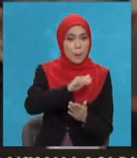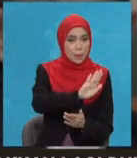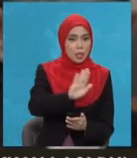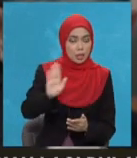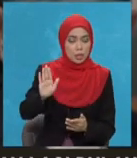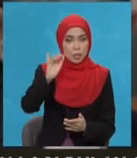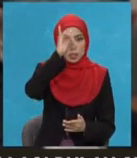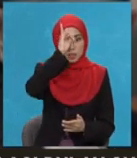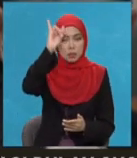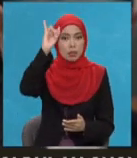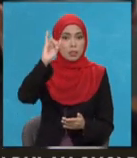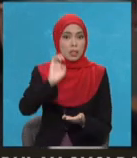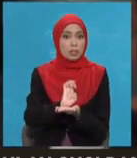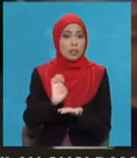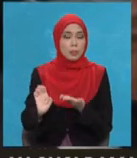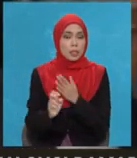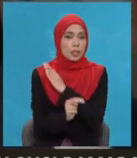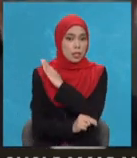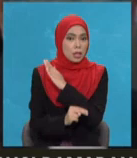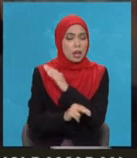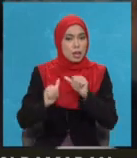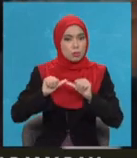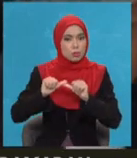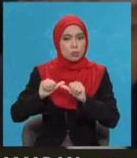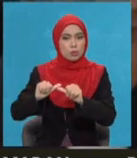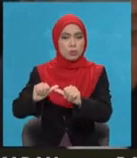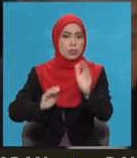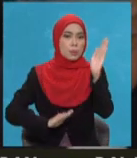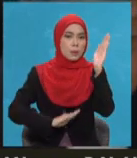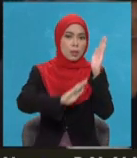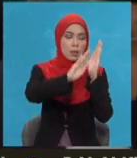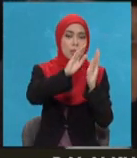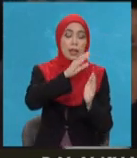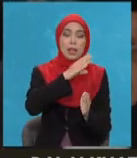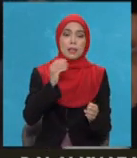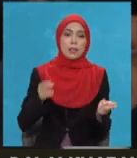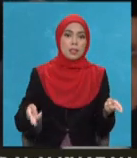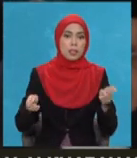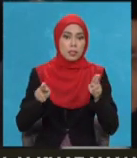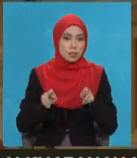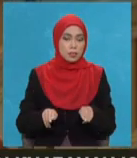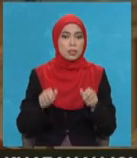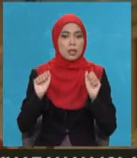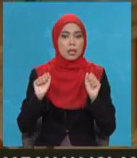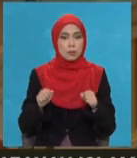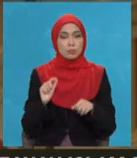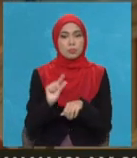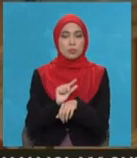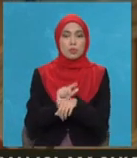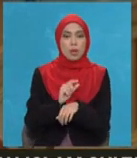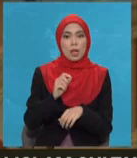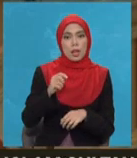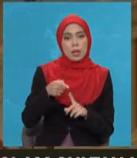terus berkembang dan hasilnya akan dapat dinikmati oleh generasi masa kini dan masa akan datang